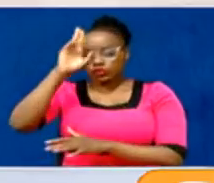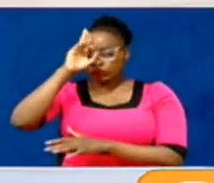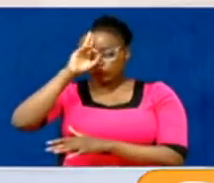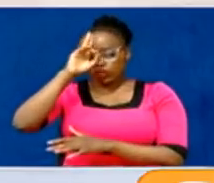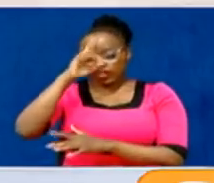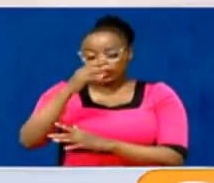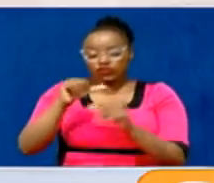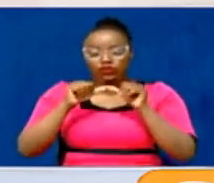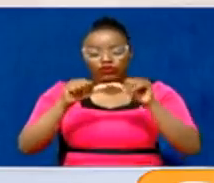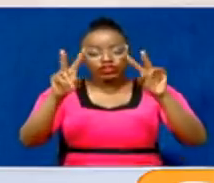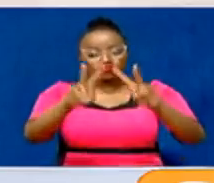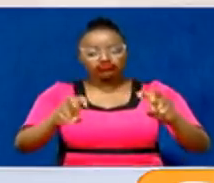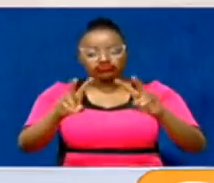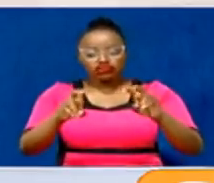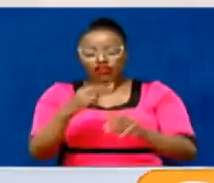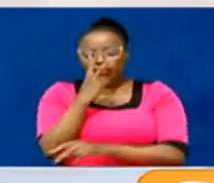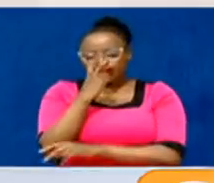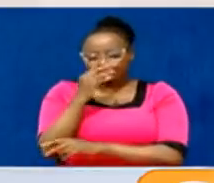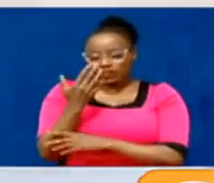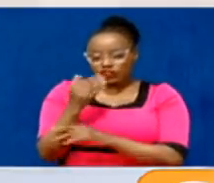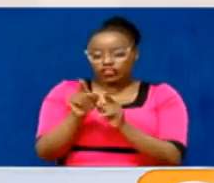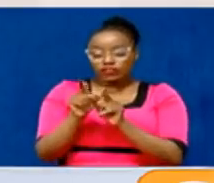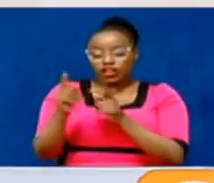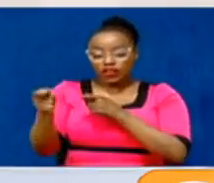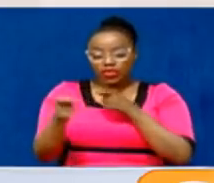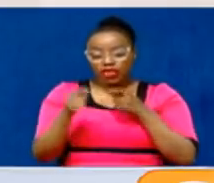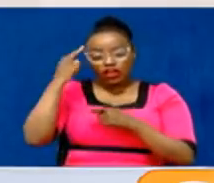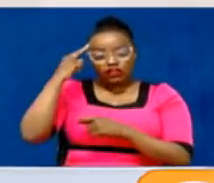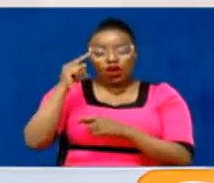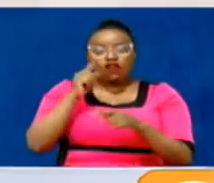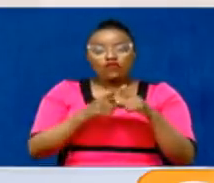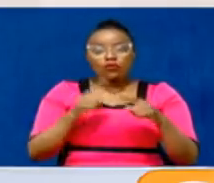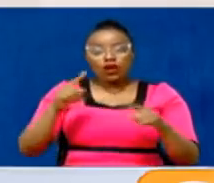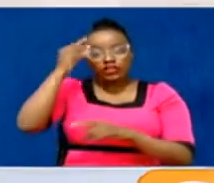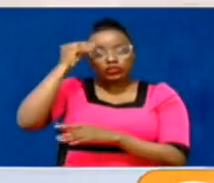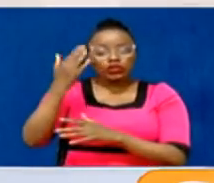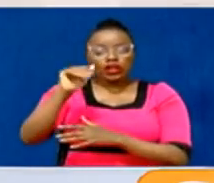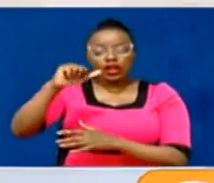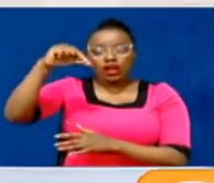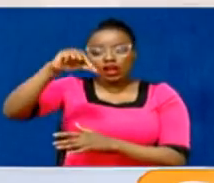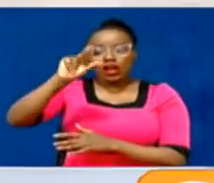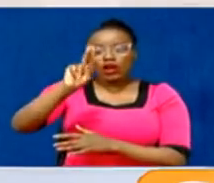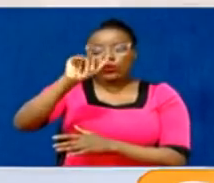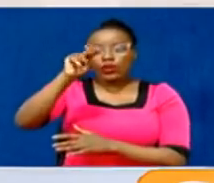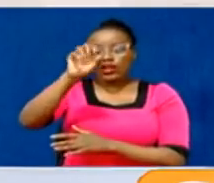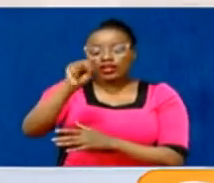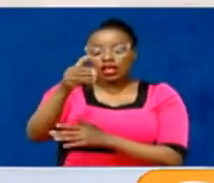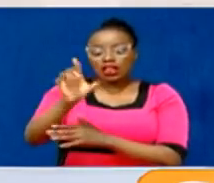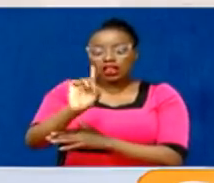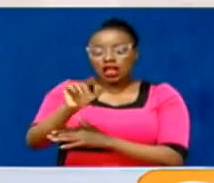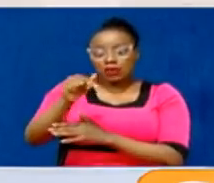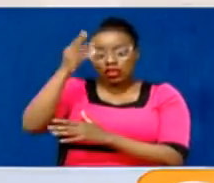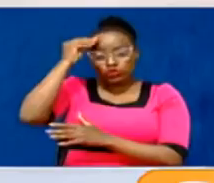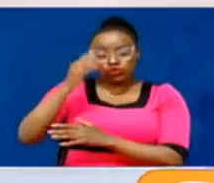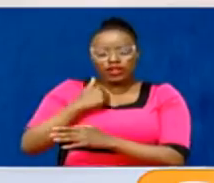Polisi wanachunguza madai ya ulawiti dhidi ya mwanafunzi wa kidato cha kwanza katika shule ya upili ya Aquinas hapa Nairobi. Inadaiwa kuwa